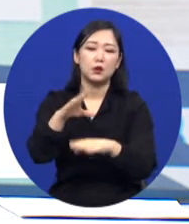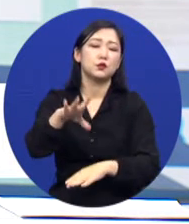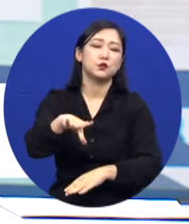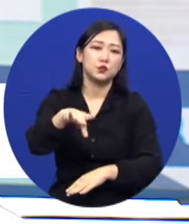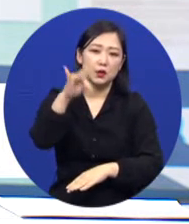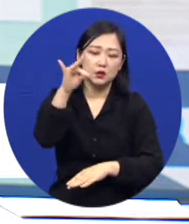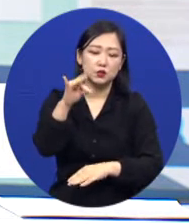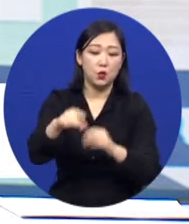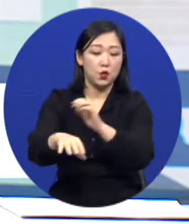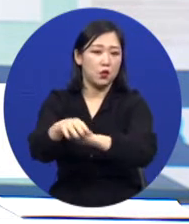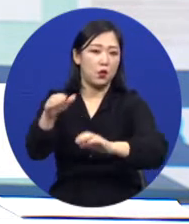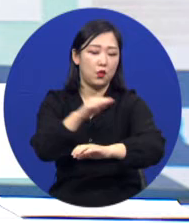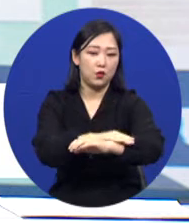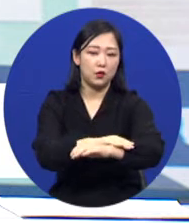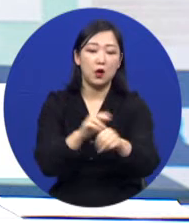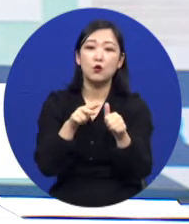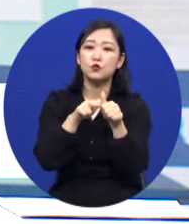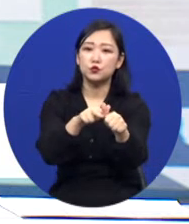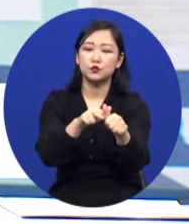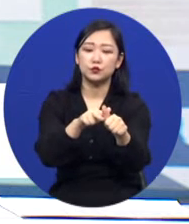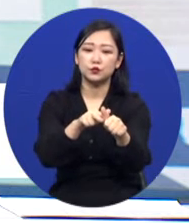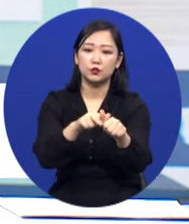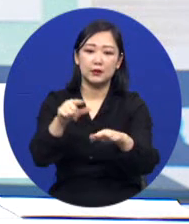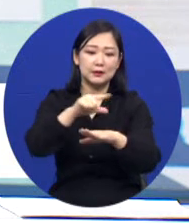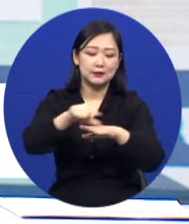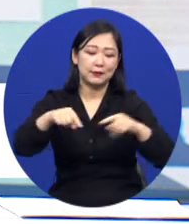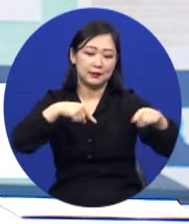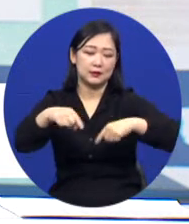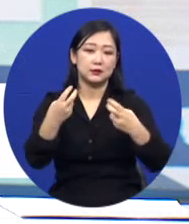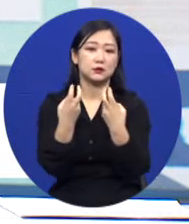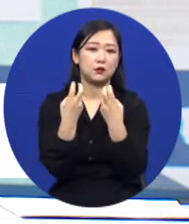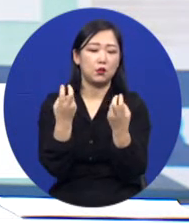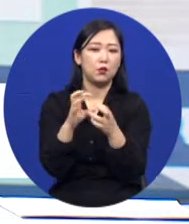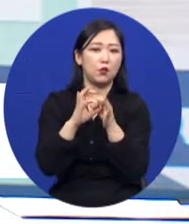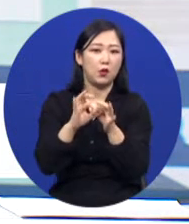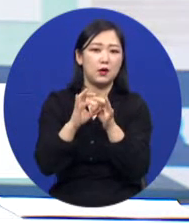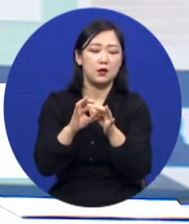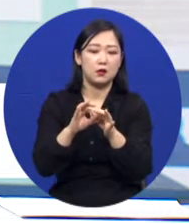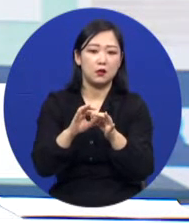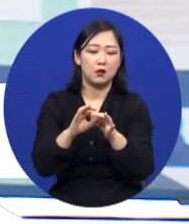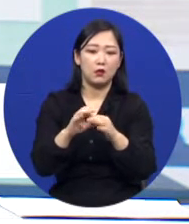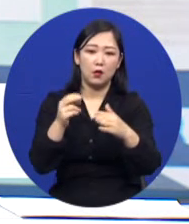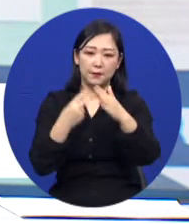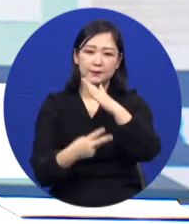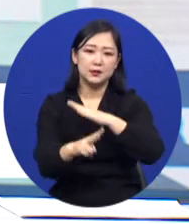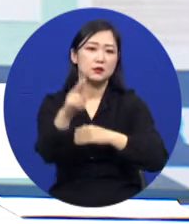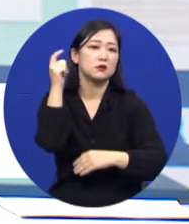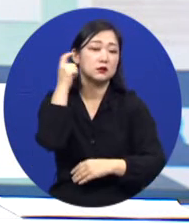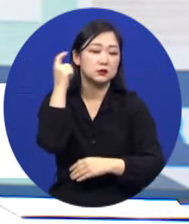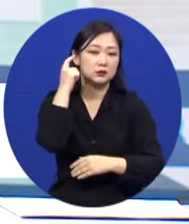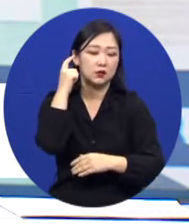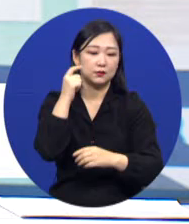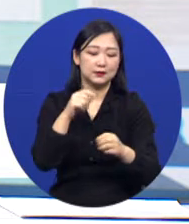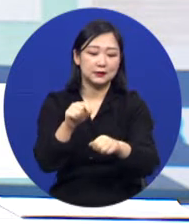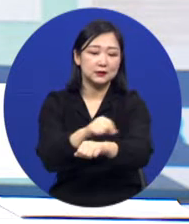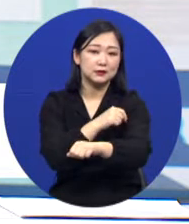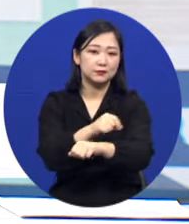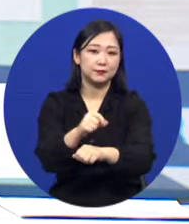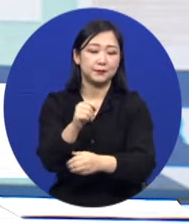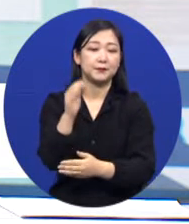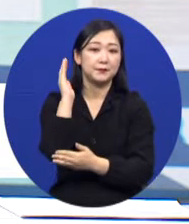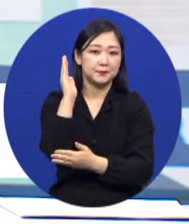최초로 여야 대선 후보의 지방자치에 관한 공약과 비전을 들어보는 특별 대담을